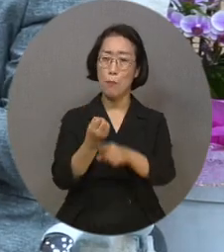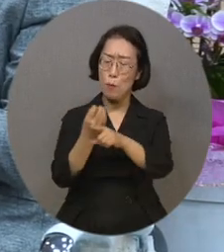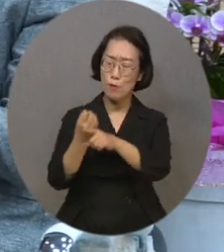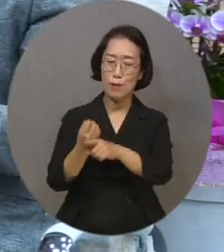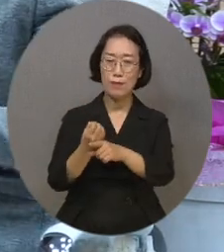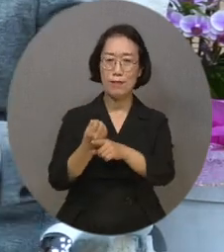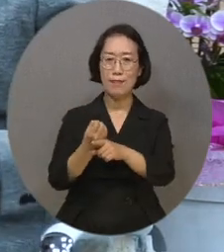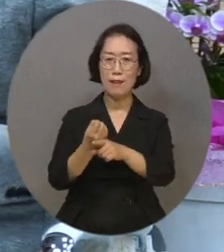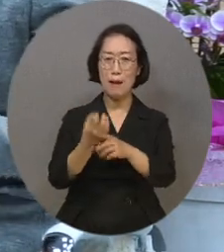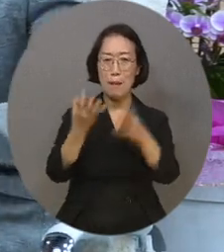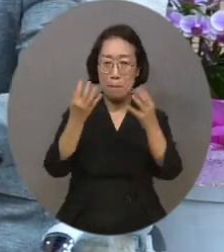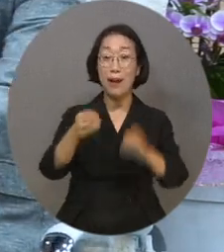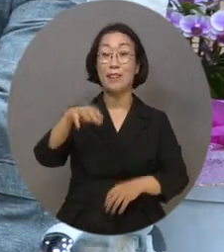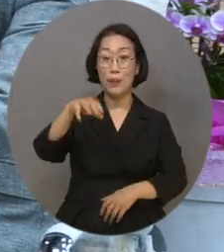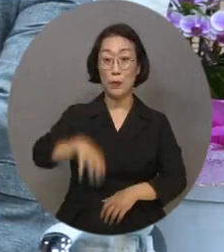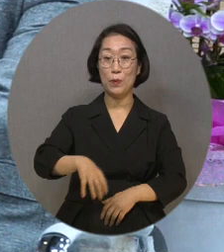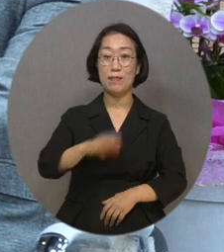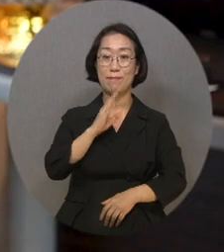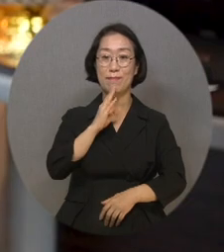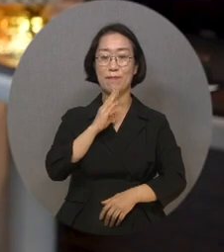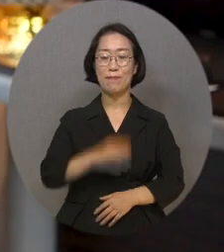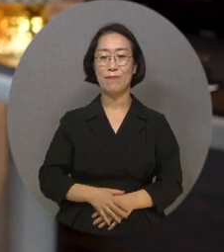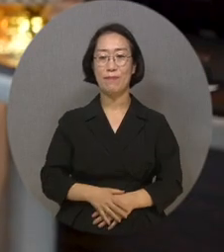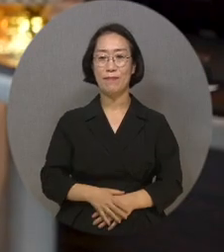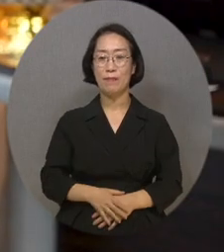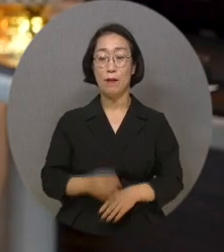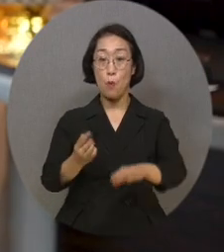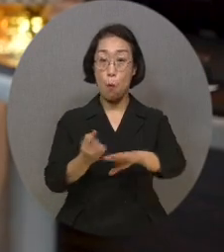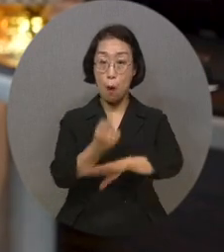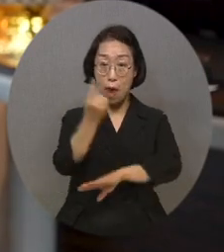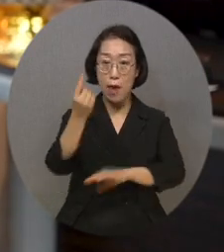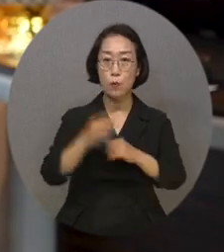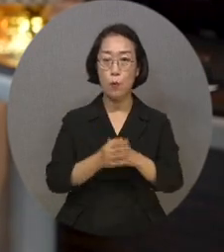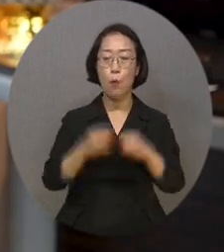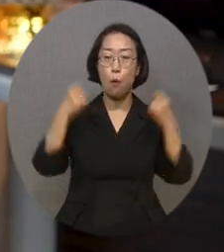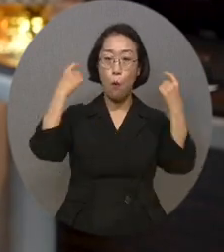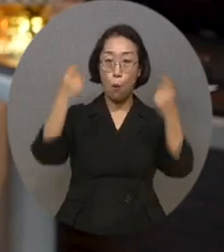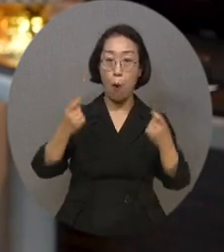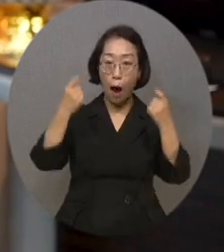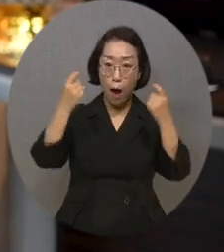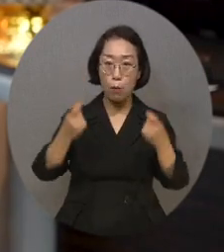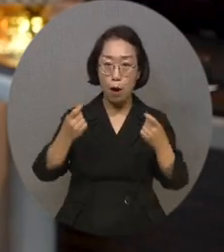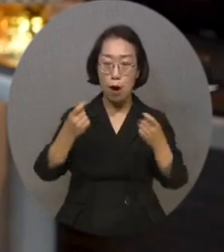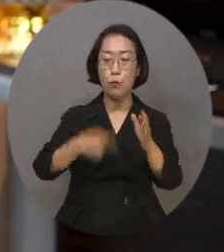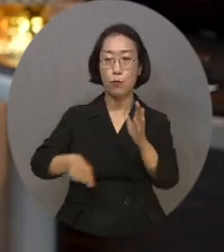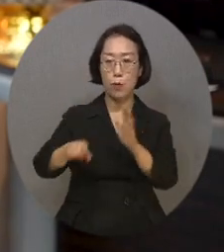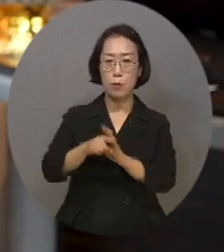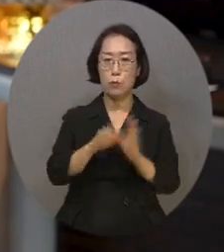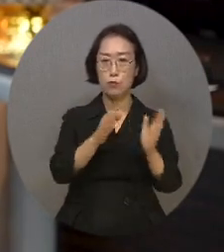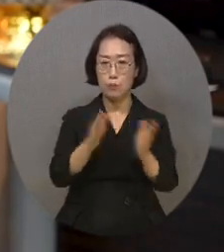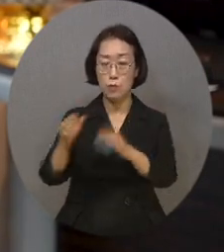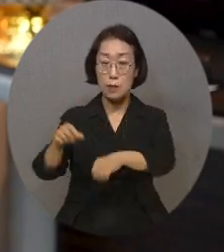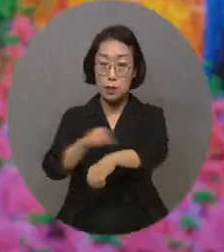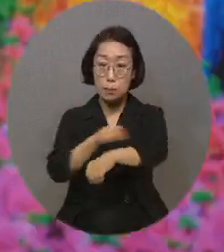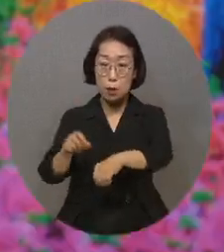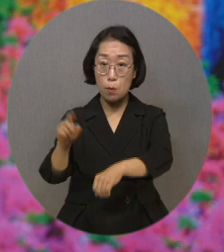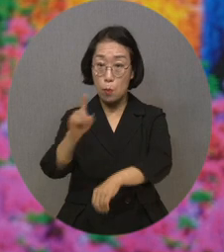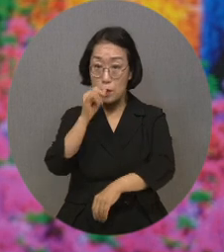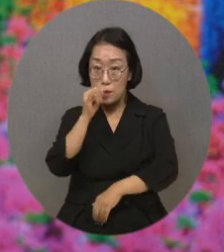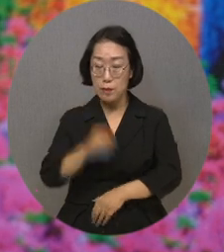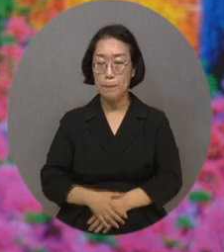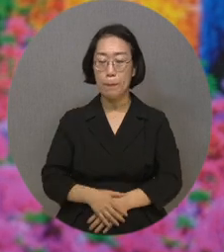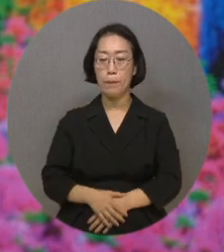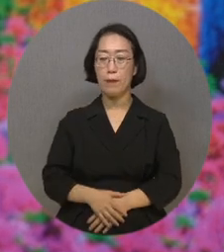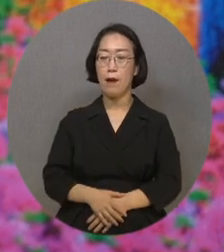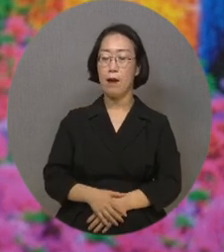어마어마한 그런 고창군이 되었는데요. 그 외에도 이 관광 인프라를 위해서 특별히 더 이렇게 준비하고 계신 게 있나요? 근데 이제